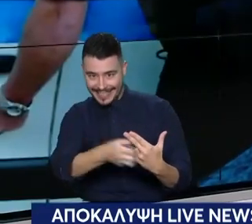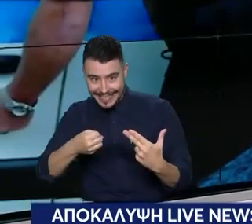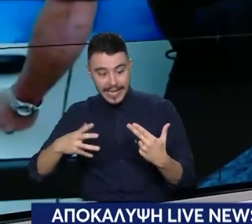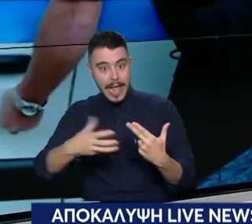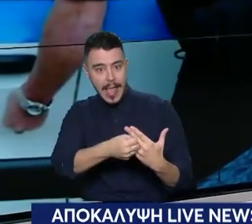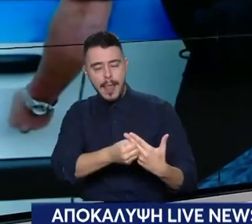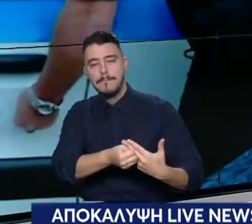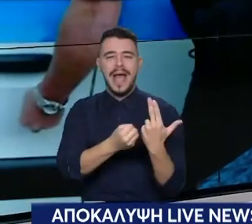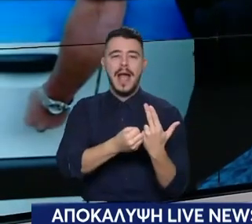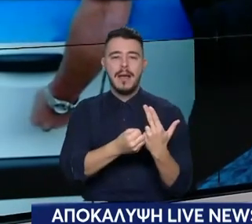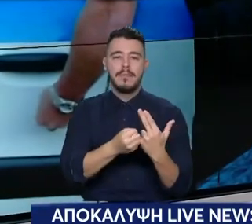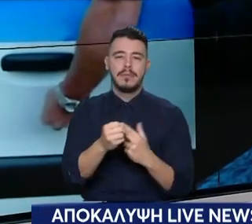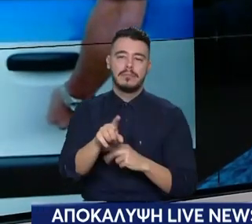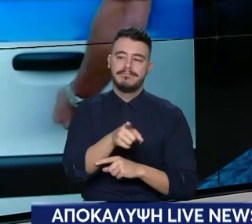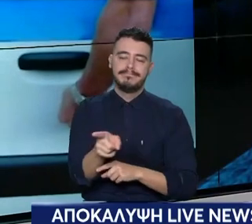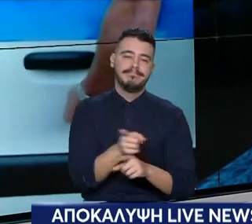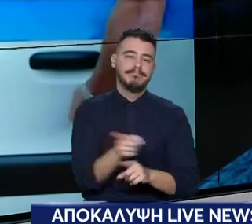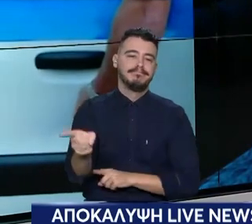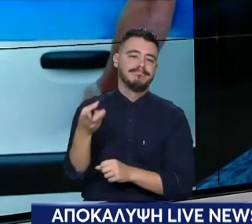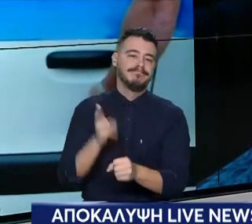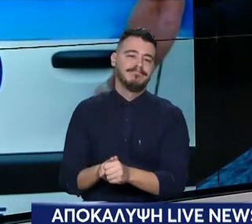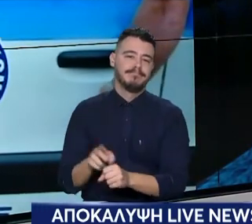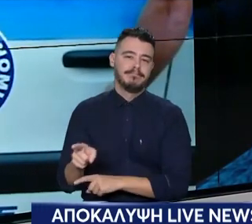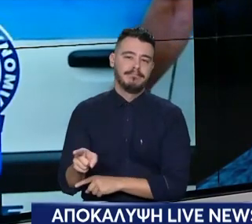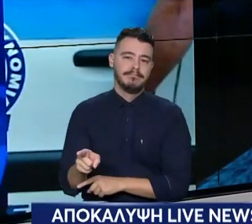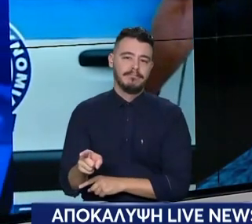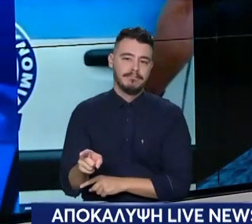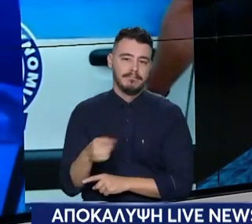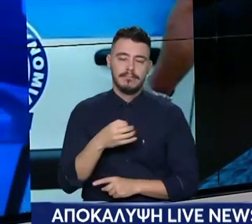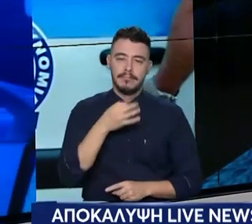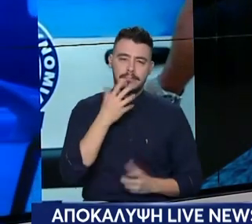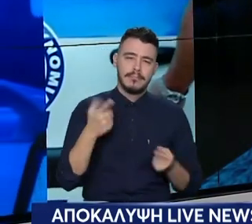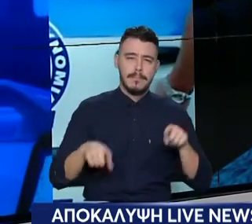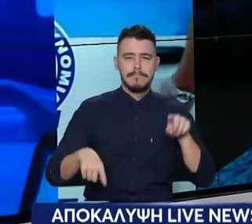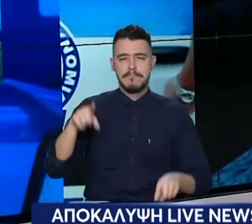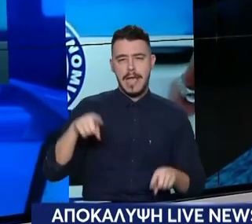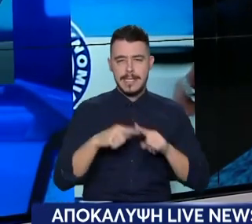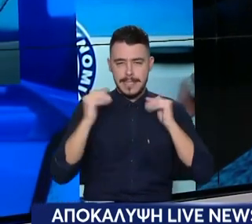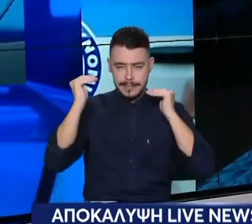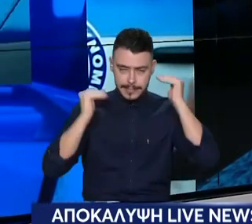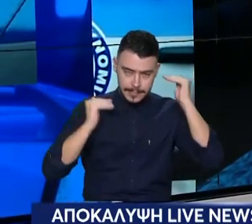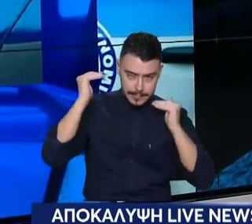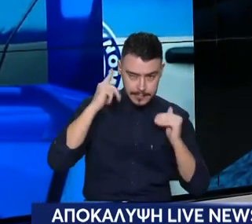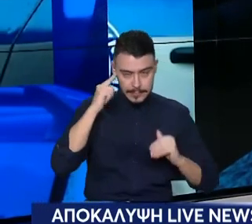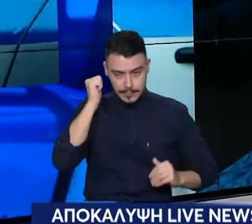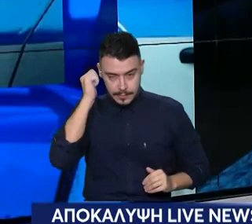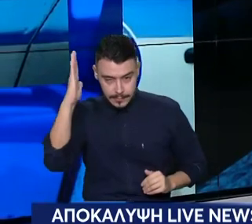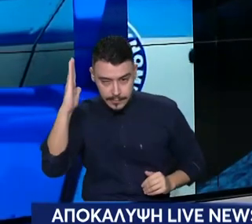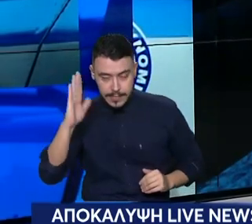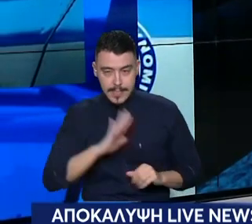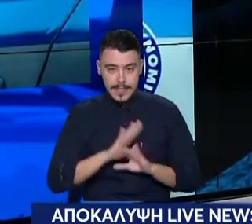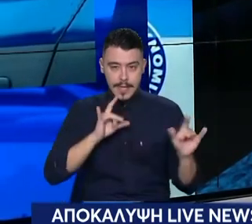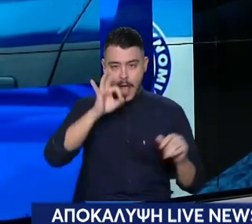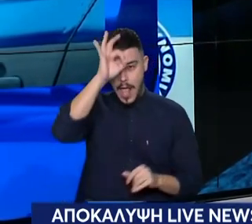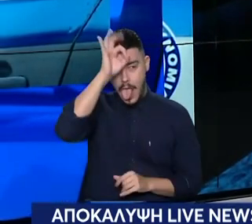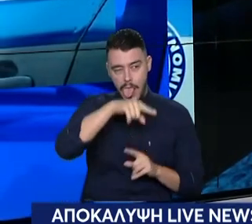Ξαναλέω, γιατί αντιλαμβάνομαι πάρα πολύ καλά ότι κάποιοι θα πούνε «Έλα, τώρα δεν μπορεί να έγιναν έτσι τα πράγματα». Ή μήπως το φτιάξανε, δεν είναι κάτι